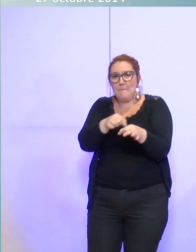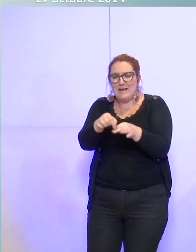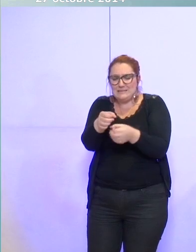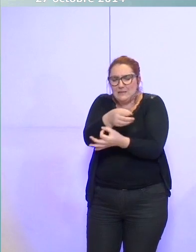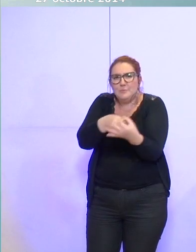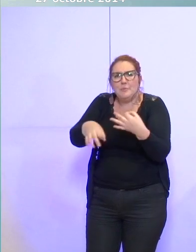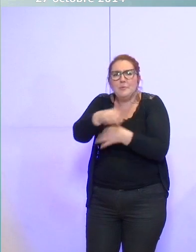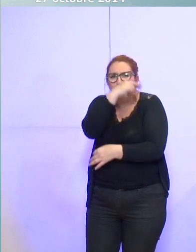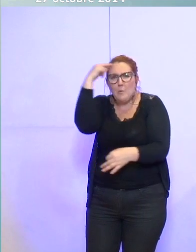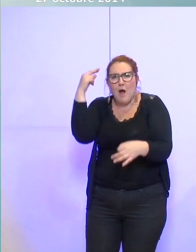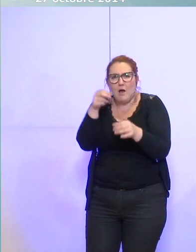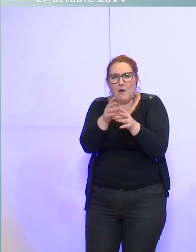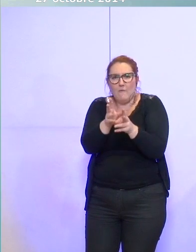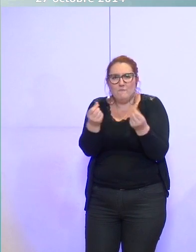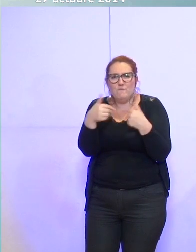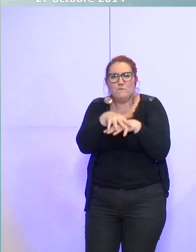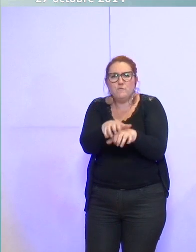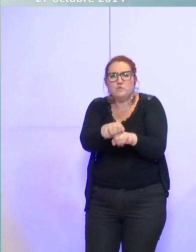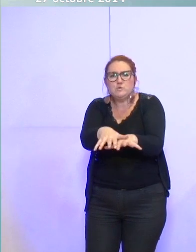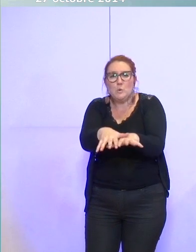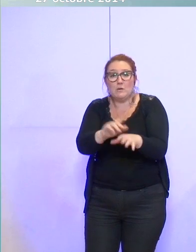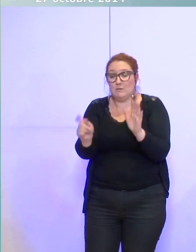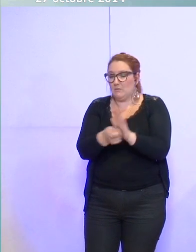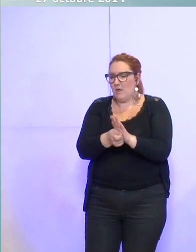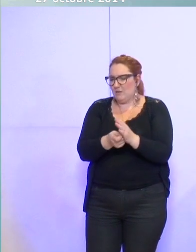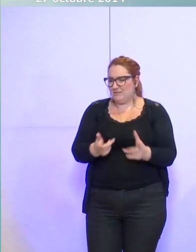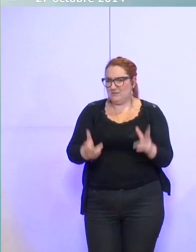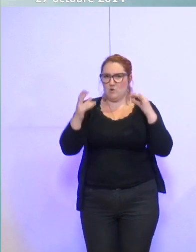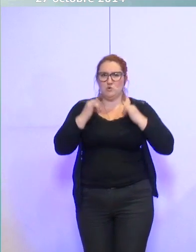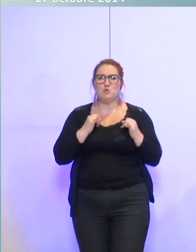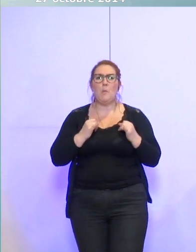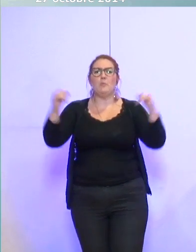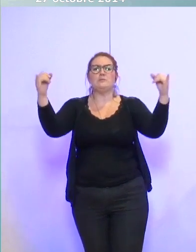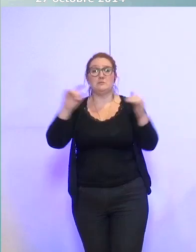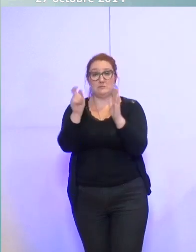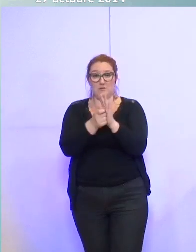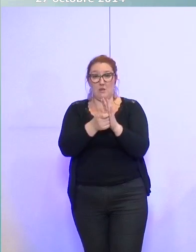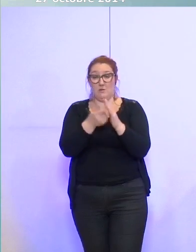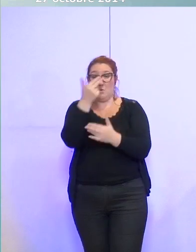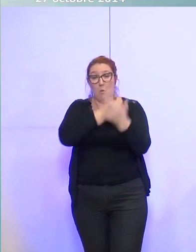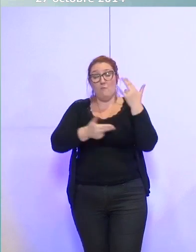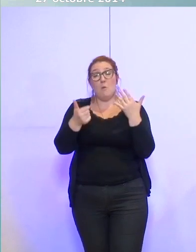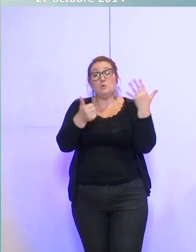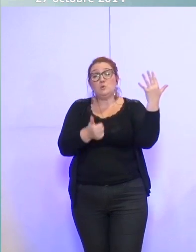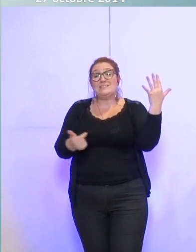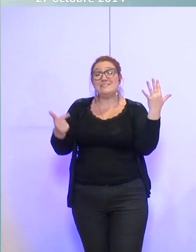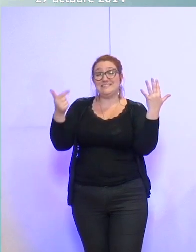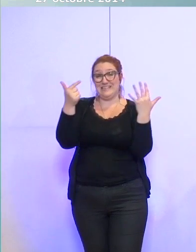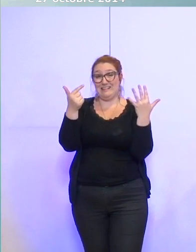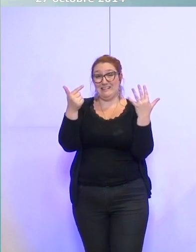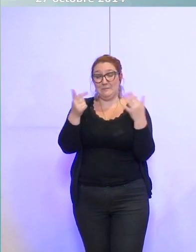Siloé lors d'essais en surpuissance le 7 novembre 1967. Il convient